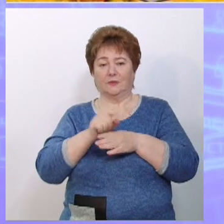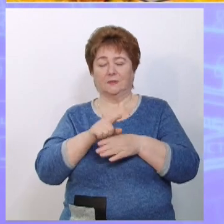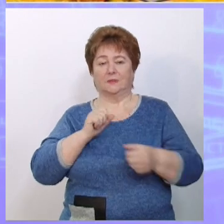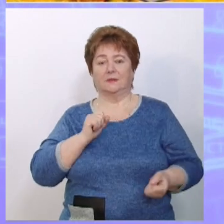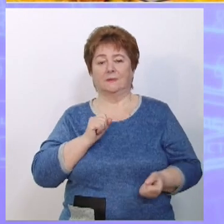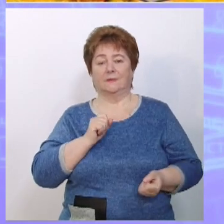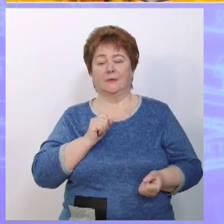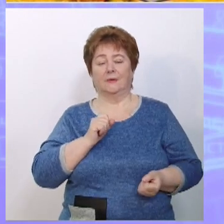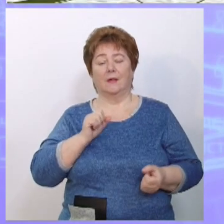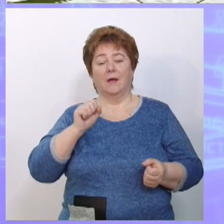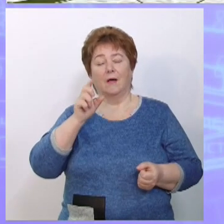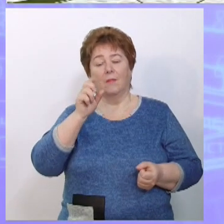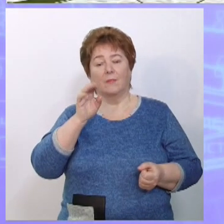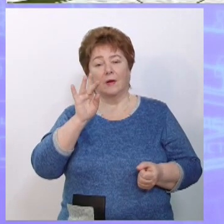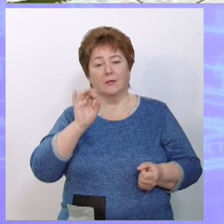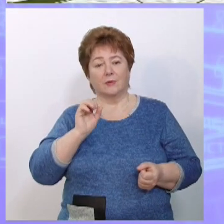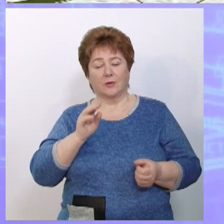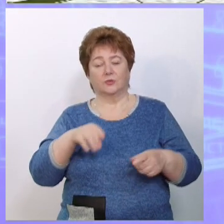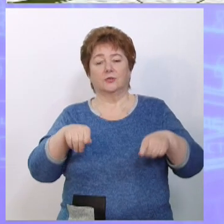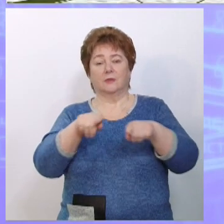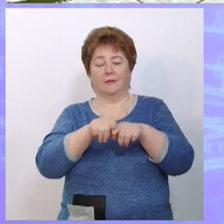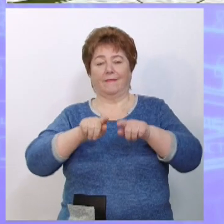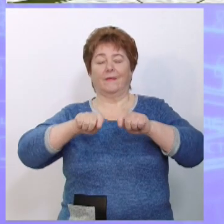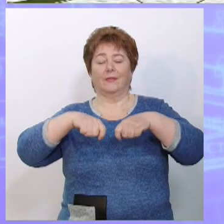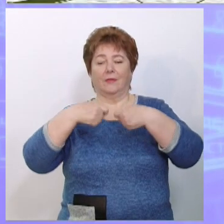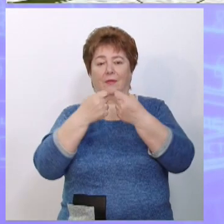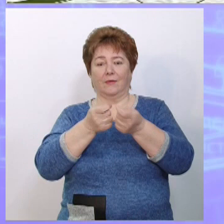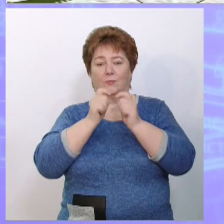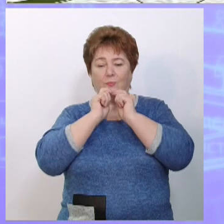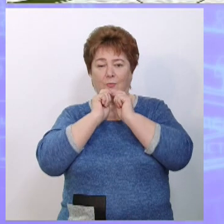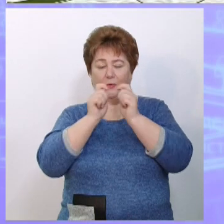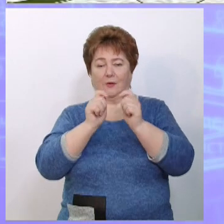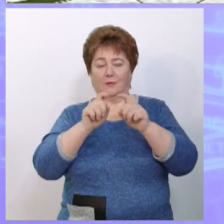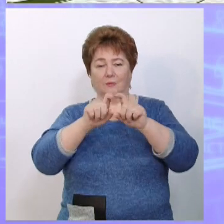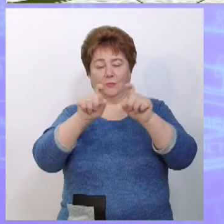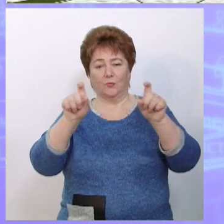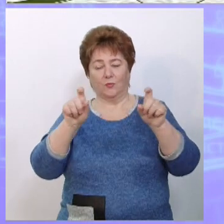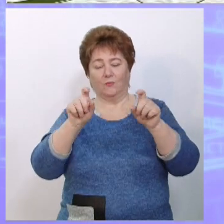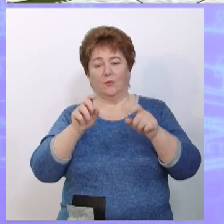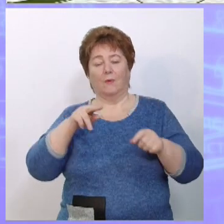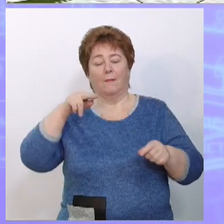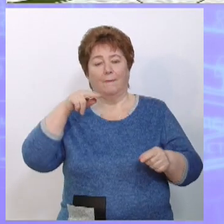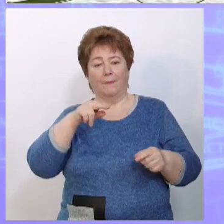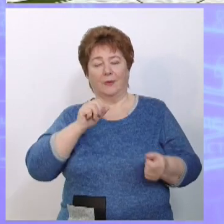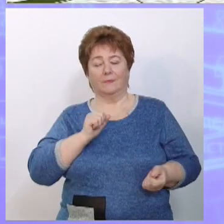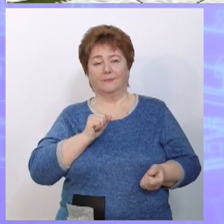заданием. И Бараш также нам дарит букву «П».